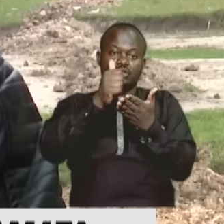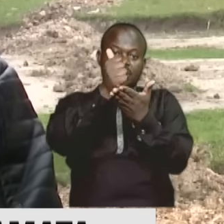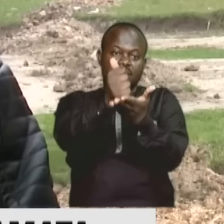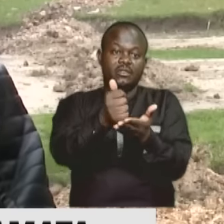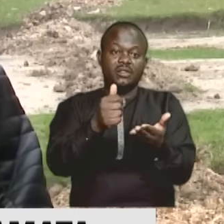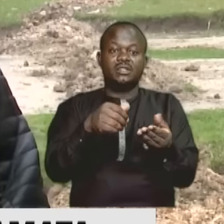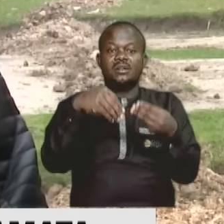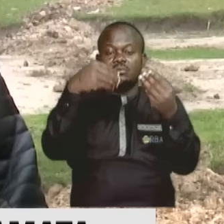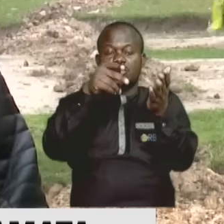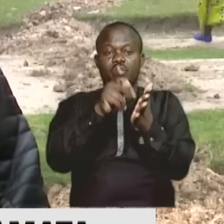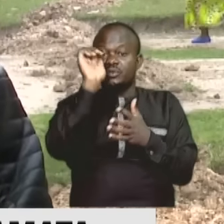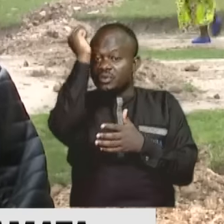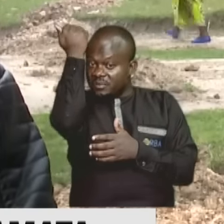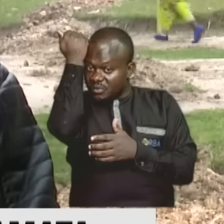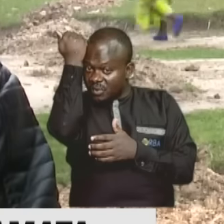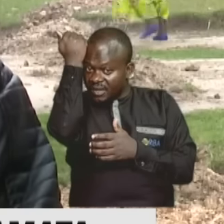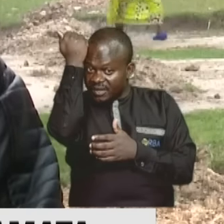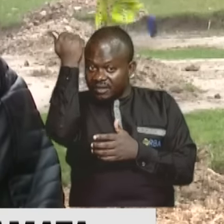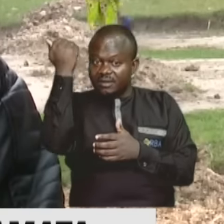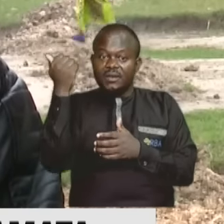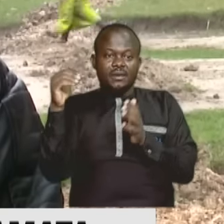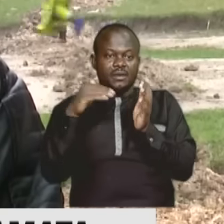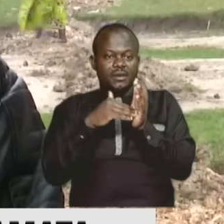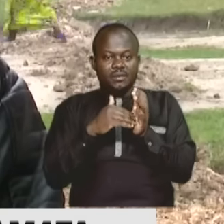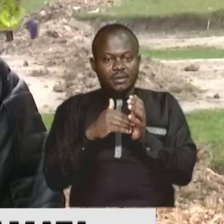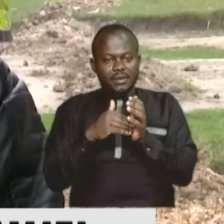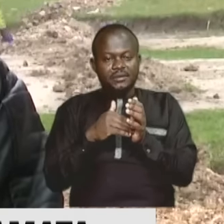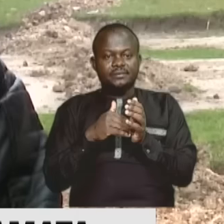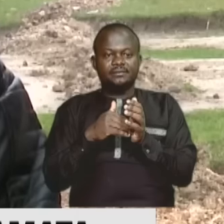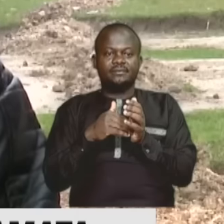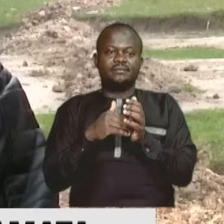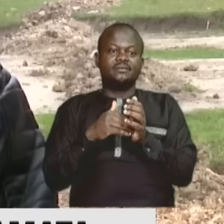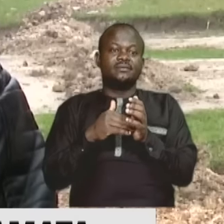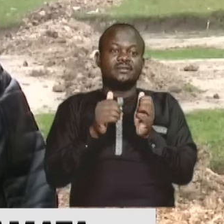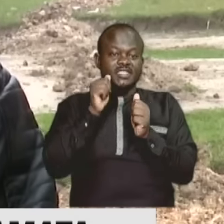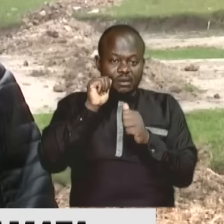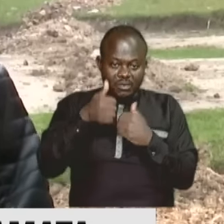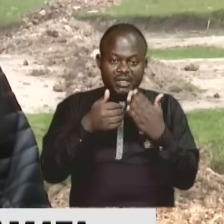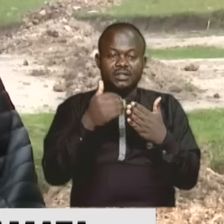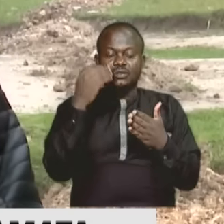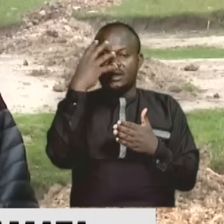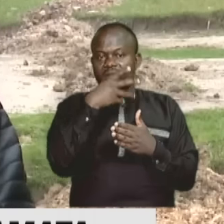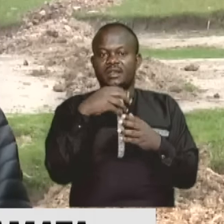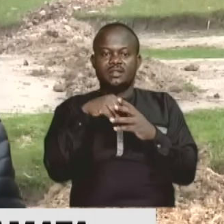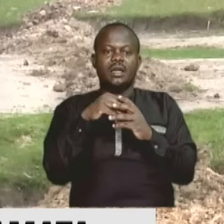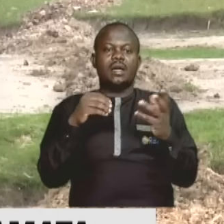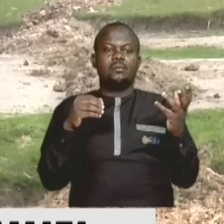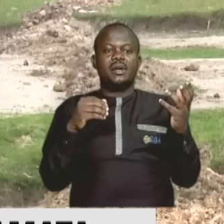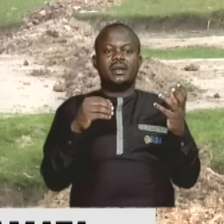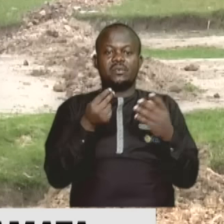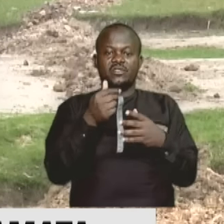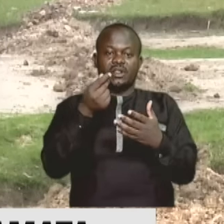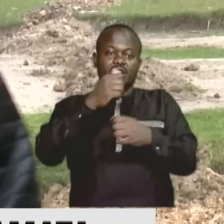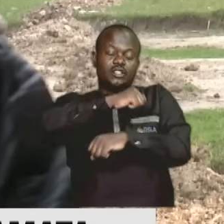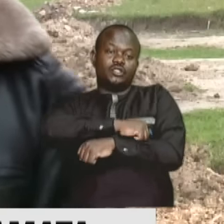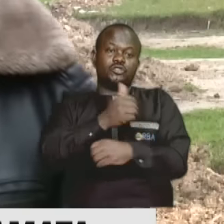gutanga mitiweli no n'ejo heza na minerivare y'abana. Ukumva